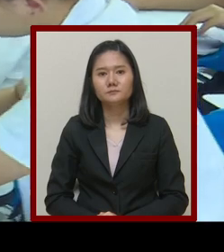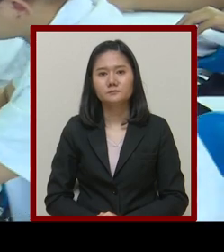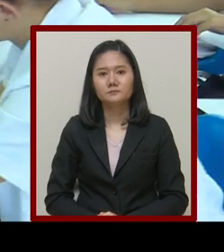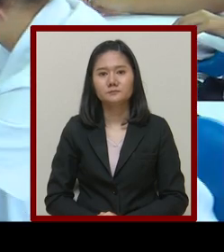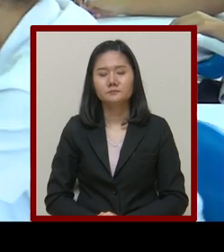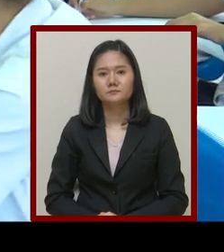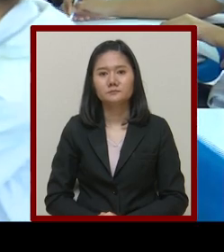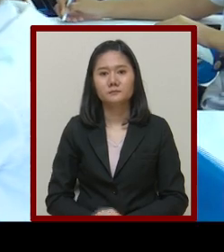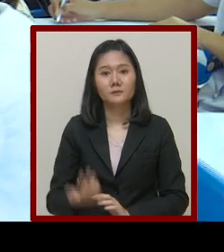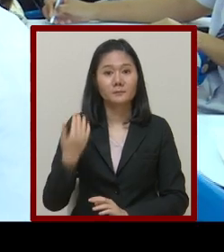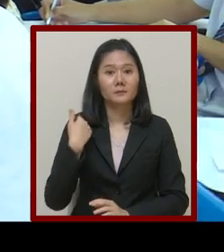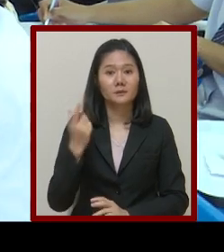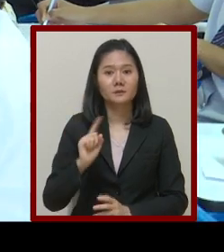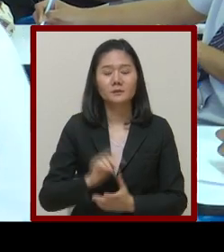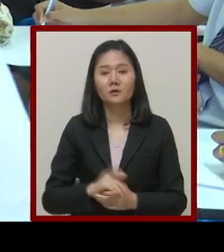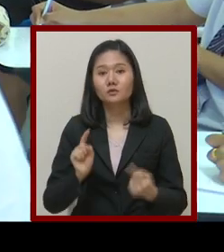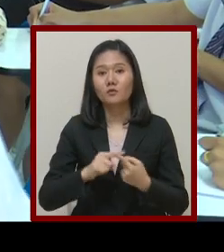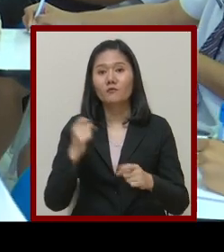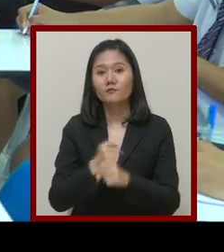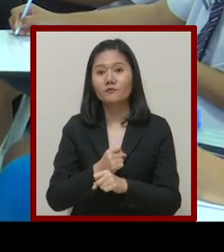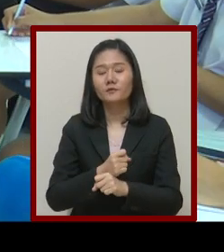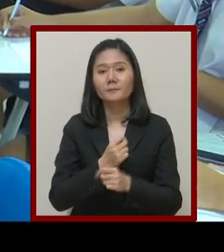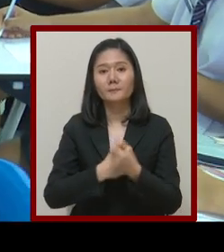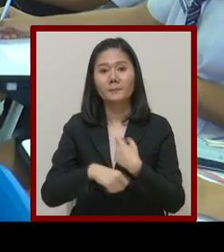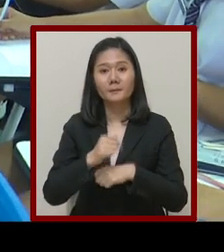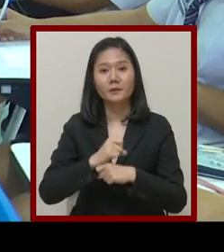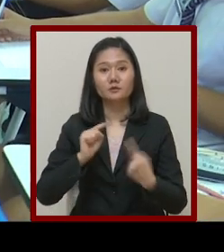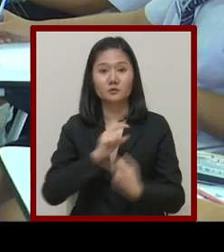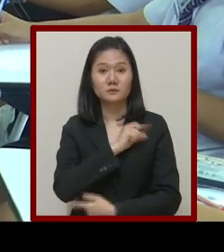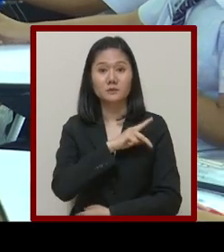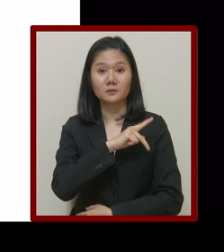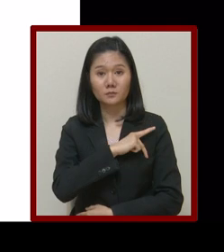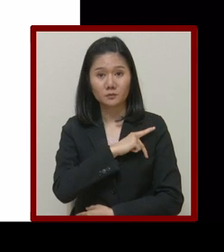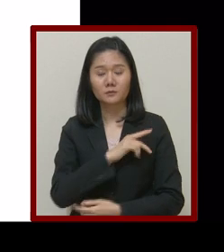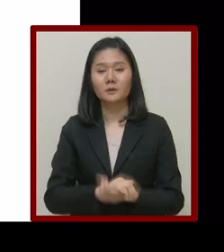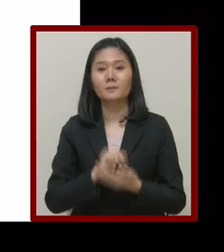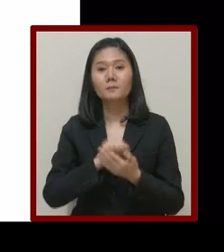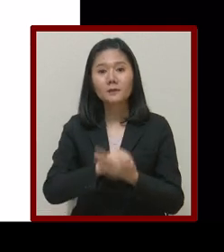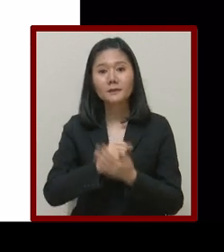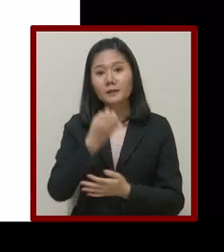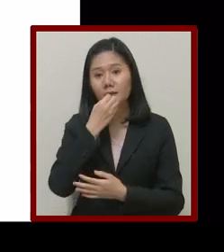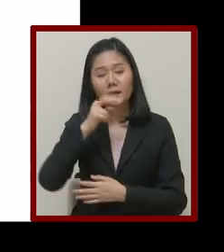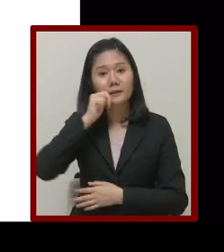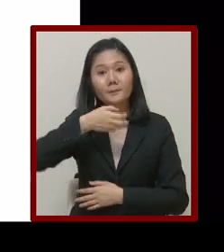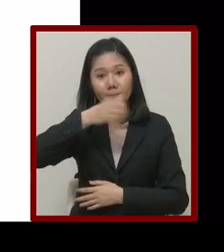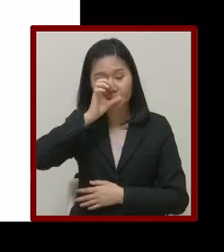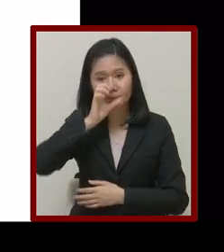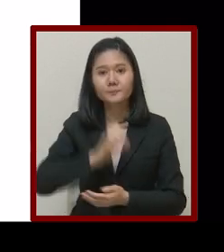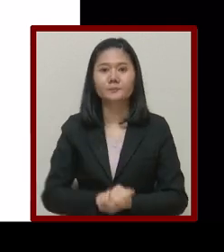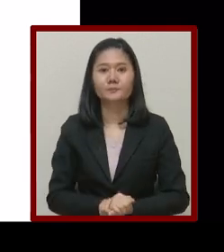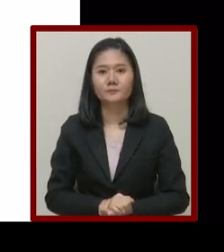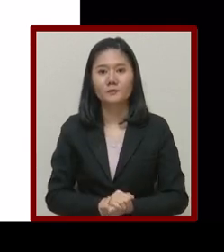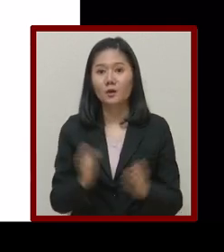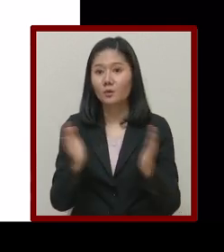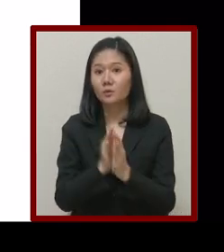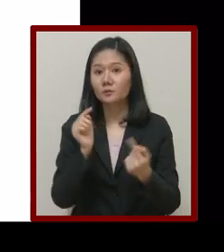นอกจากนั้นก็จะมีเรื่องของการฝึกปฏิบัติสมาธิแนวพุทธศาสนาการบริการอาหารและเครื่องดื่มเพื่อสุขภา